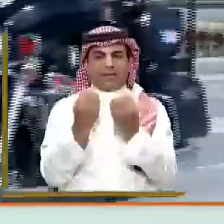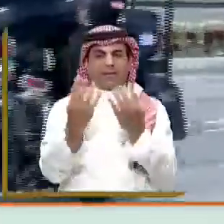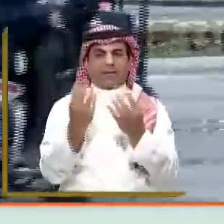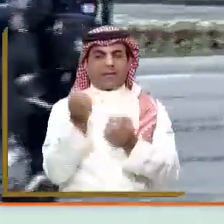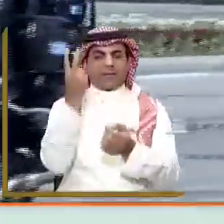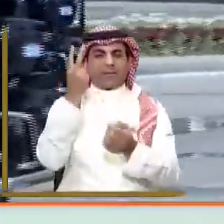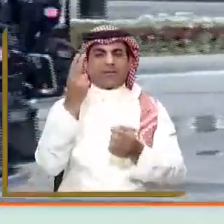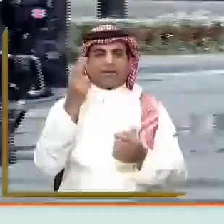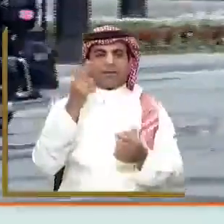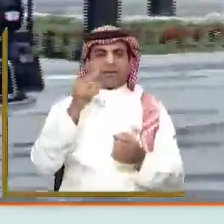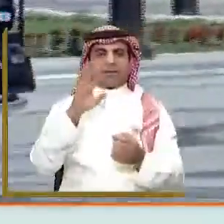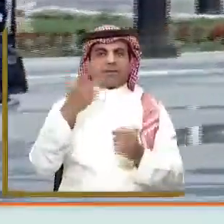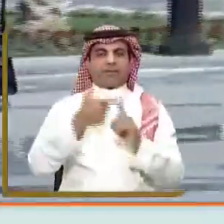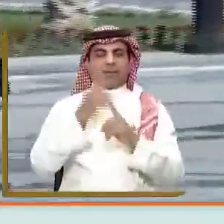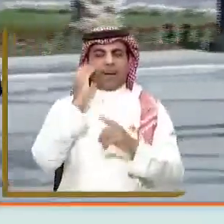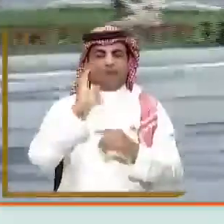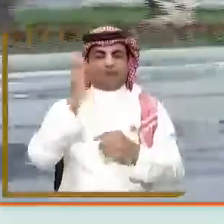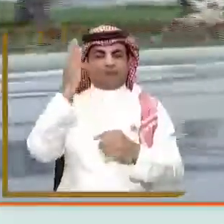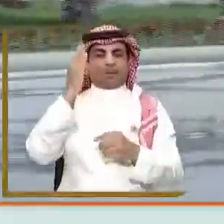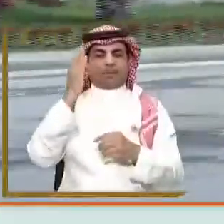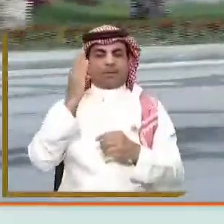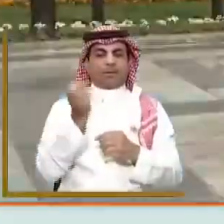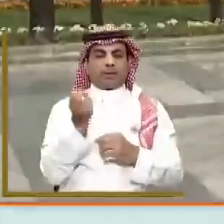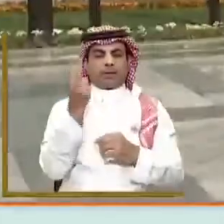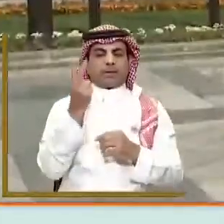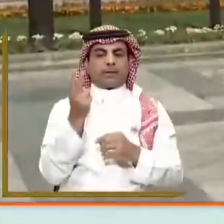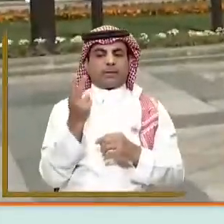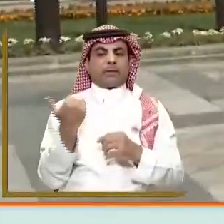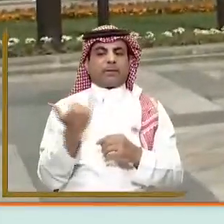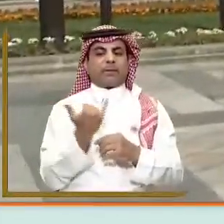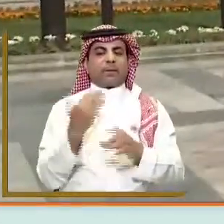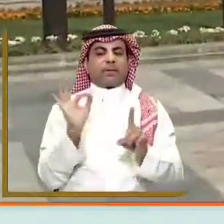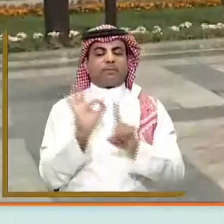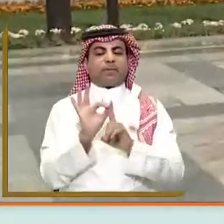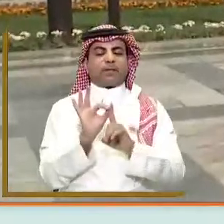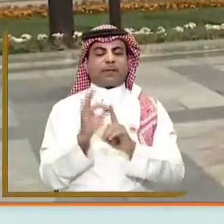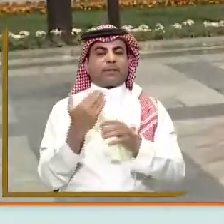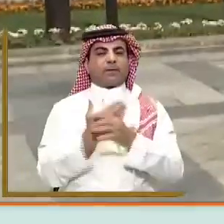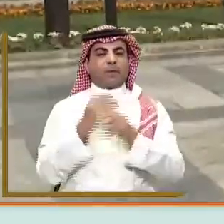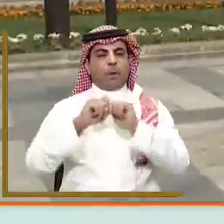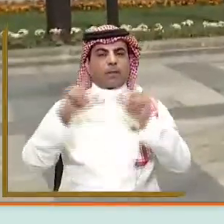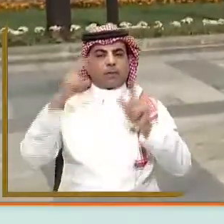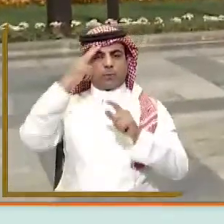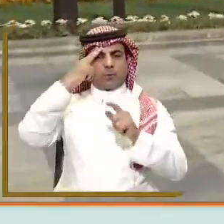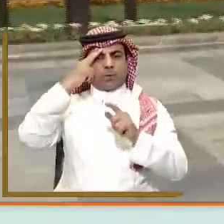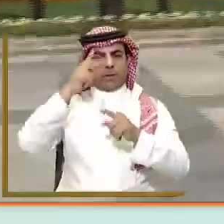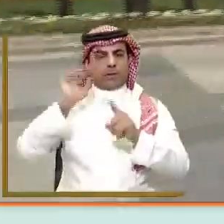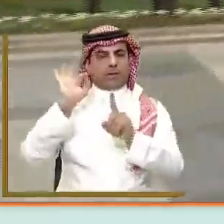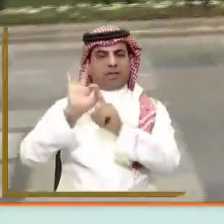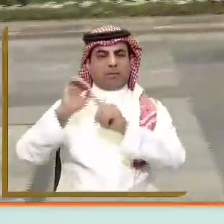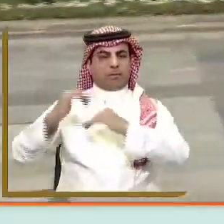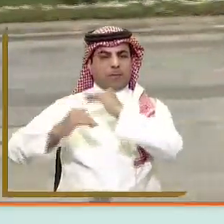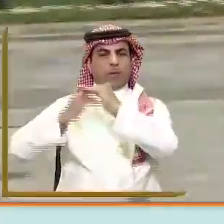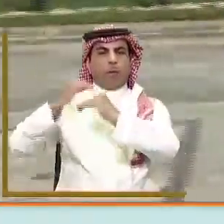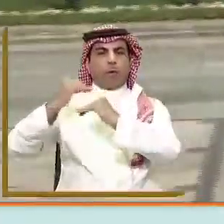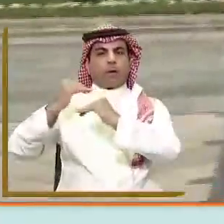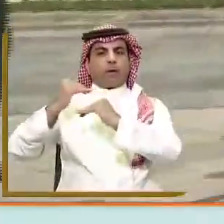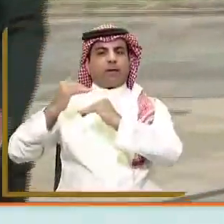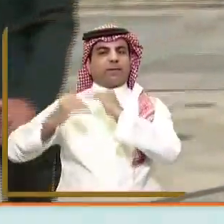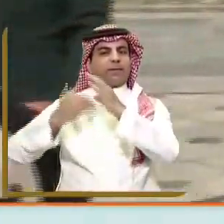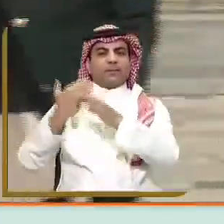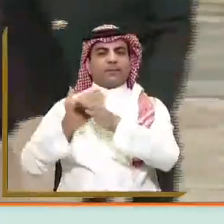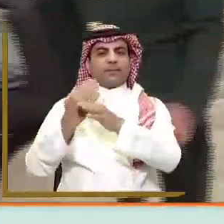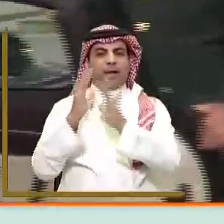أطلقهما صاحب السمو الملكي الأمير محمد بن سلمان بن عبد العزيز آل سعود، واللتين تعبران عن الدور